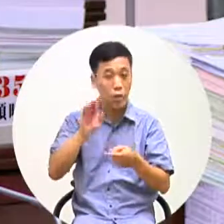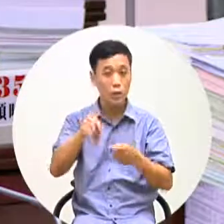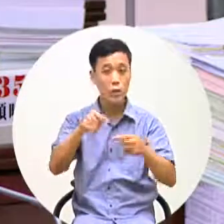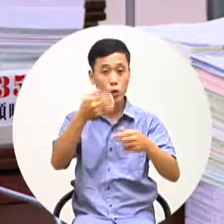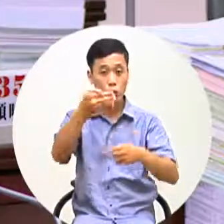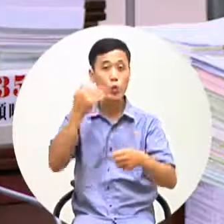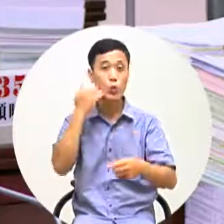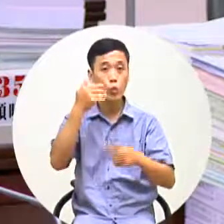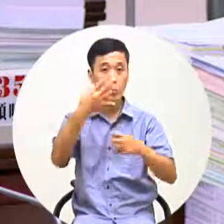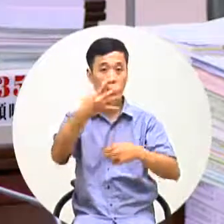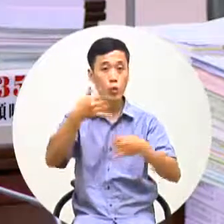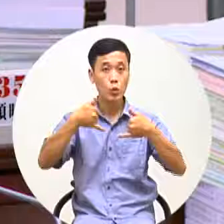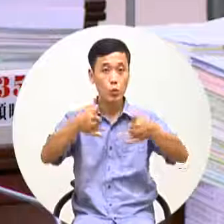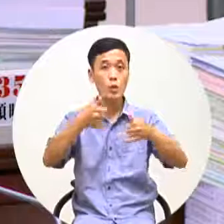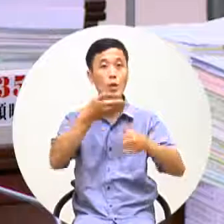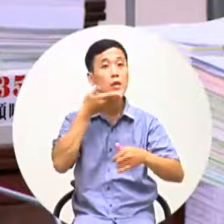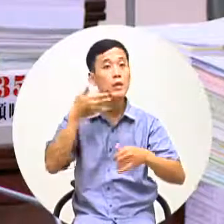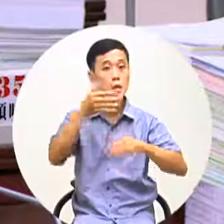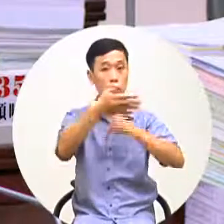青海桥，